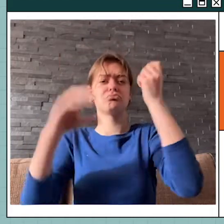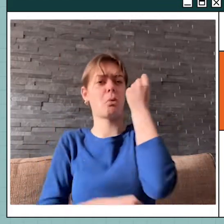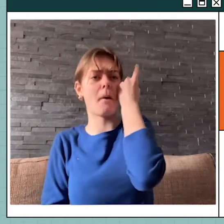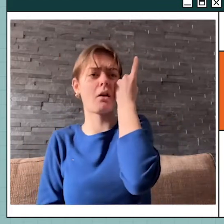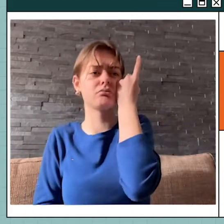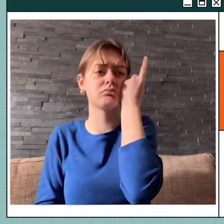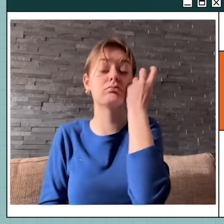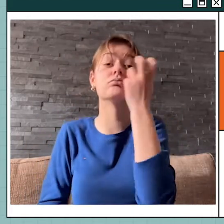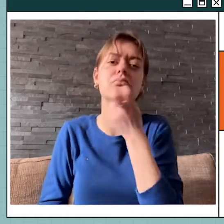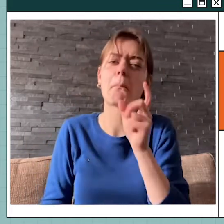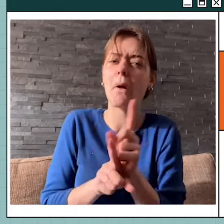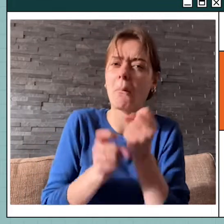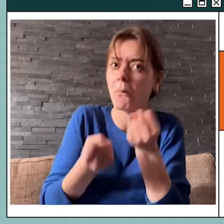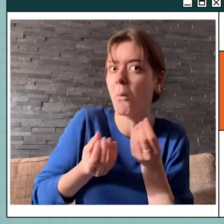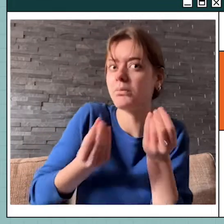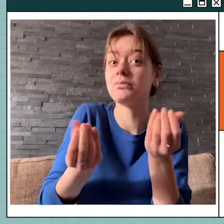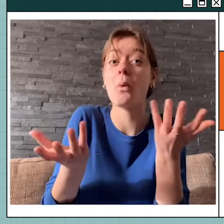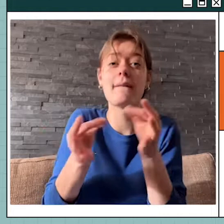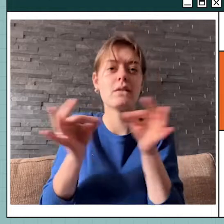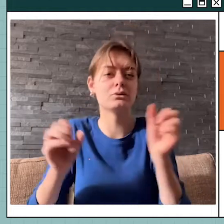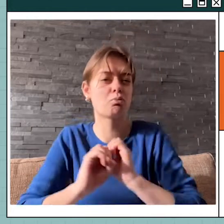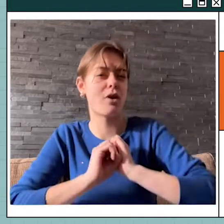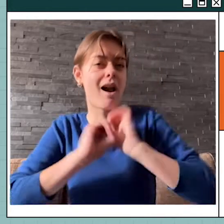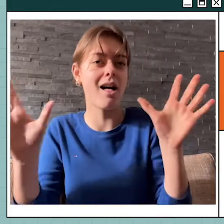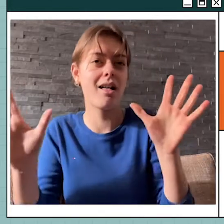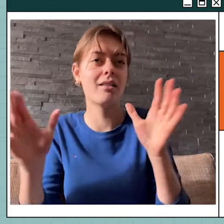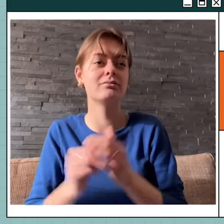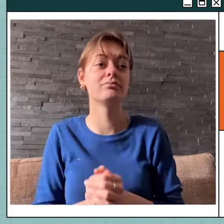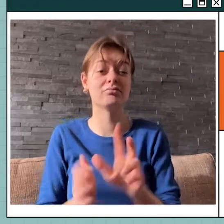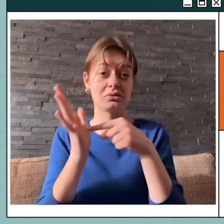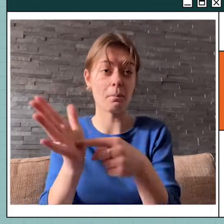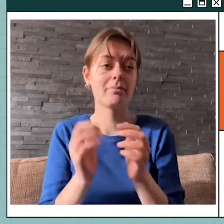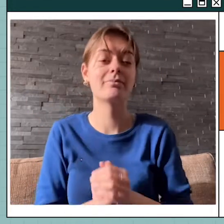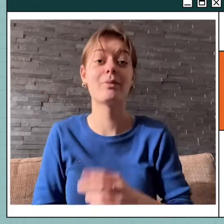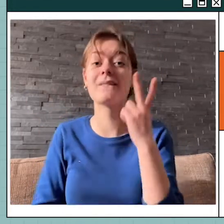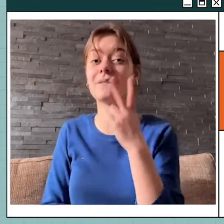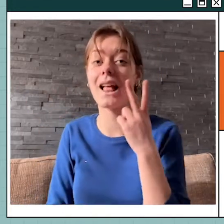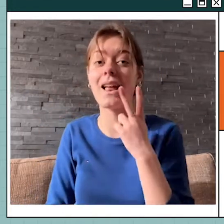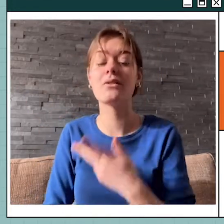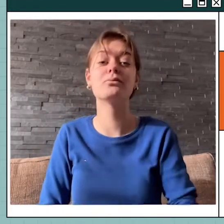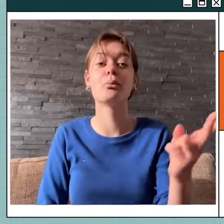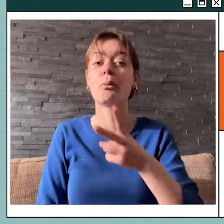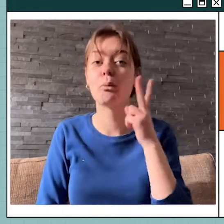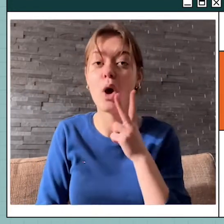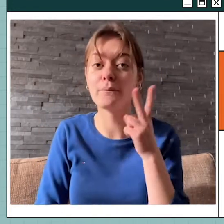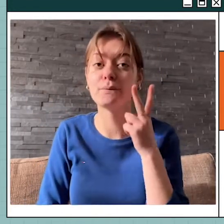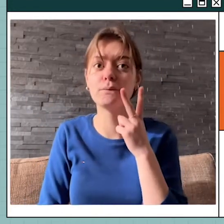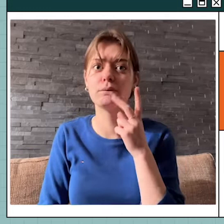la lecture labiale peut vraiment rendre une phrase en langue des signes plus claire. Par exemple, vin,